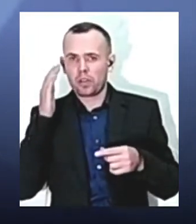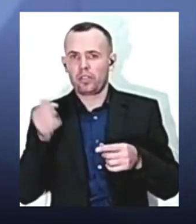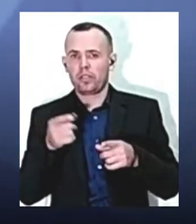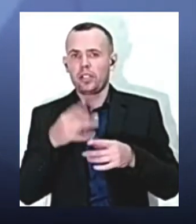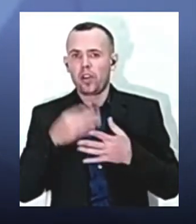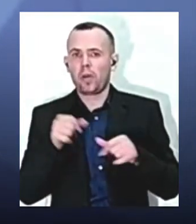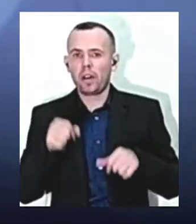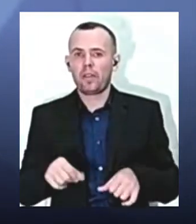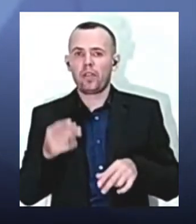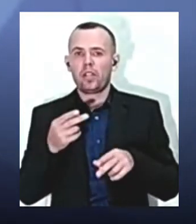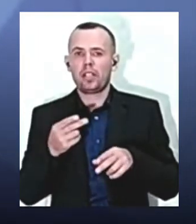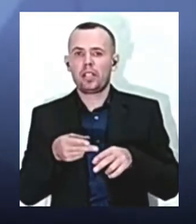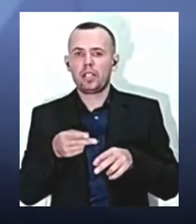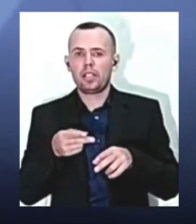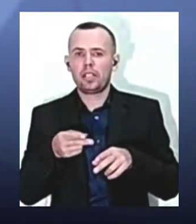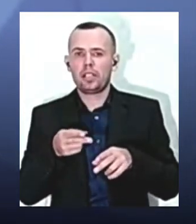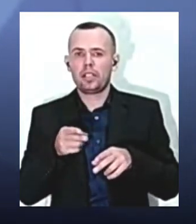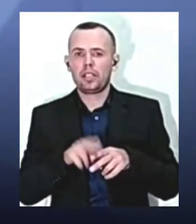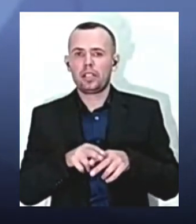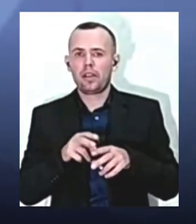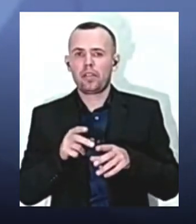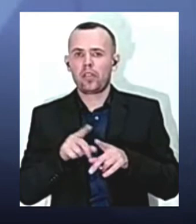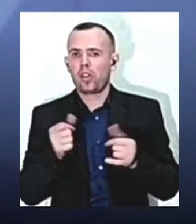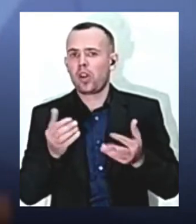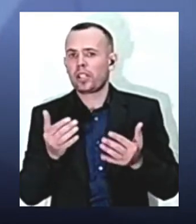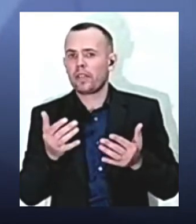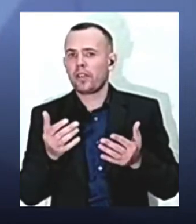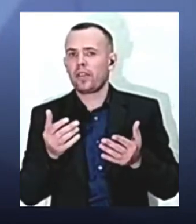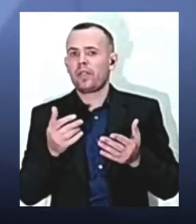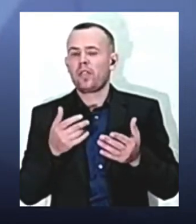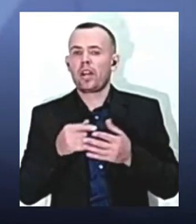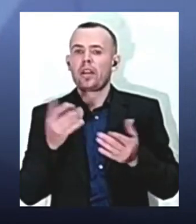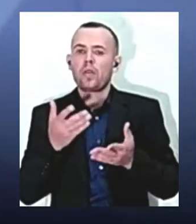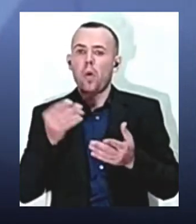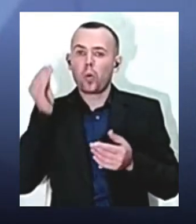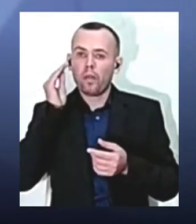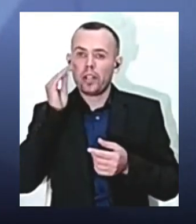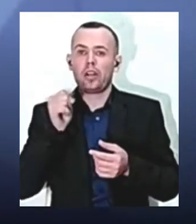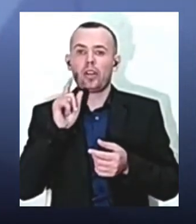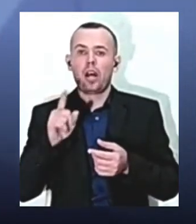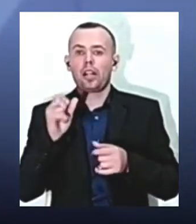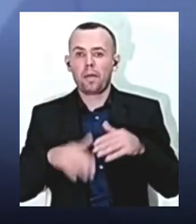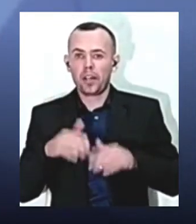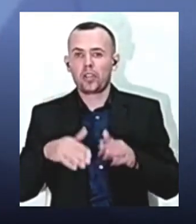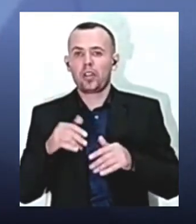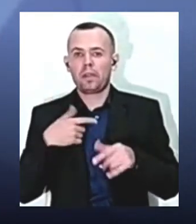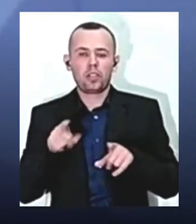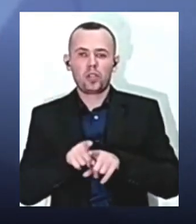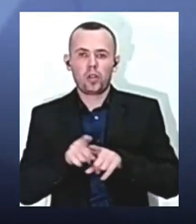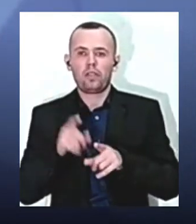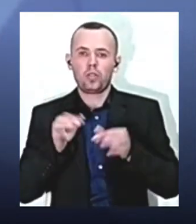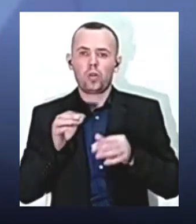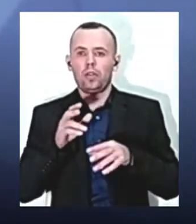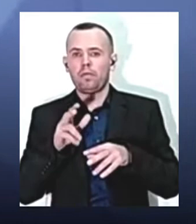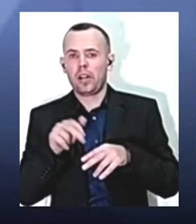журналісти звернення до ЗМІ входить в п'ятірку тих, як люди уявляють, але ж на практиці вони все одно йдуть в суд, в поліцію, там, в